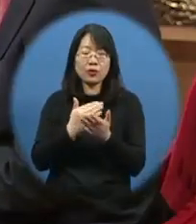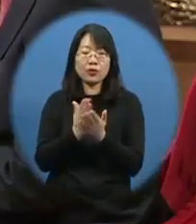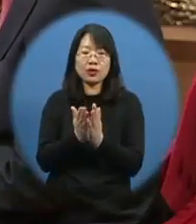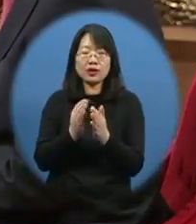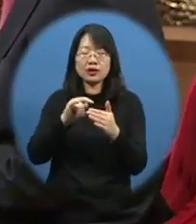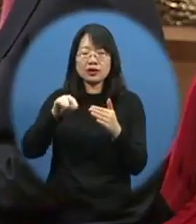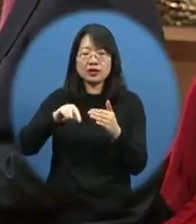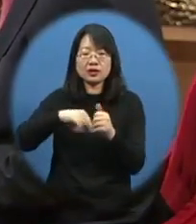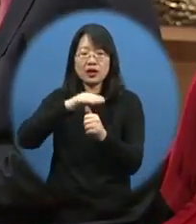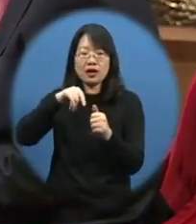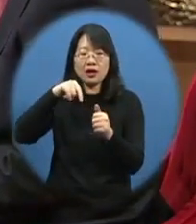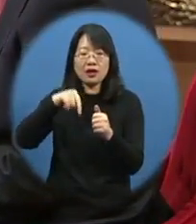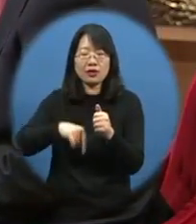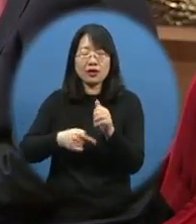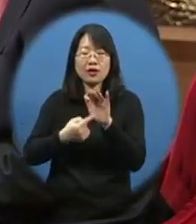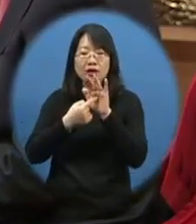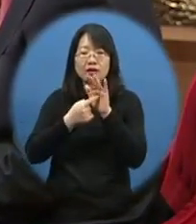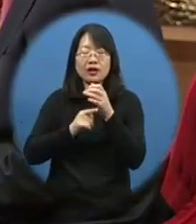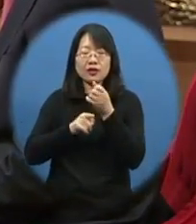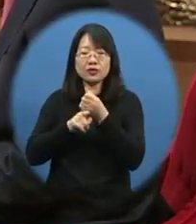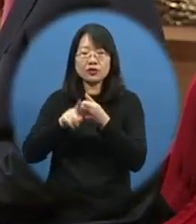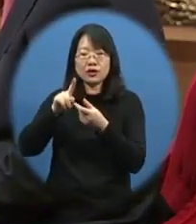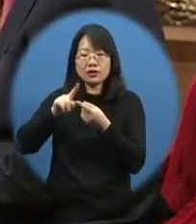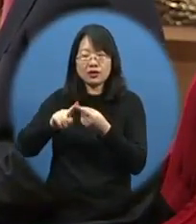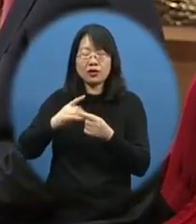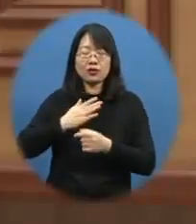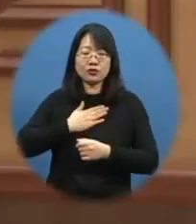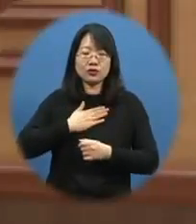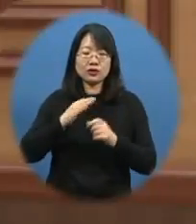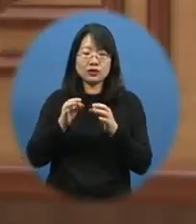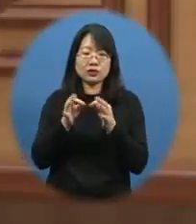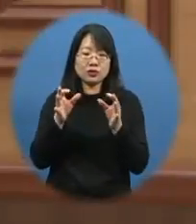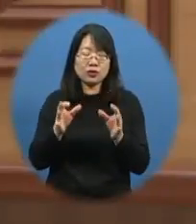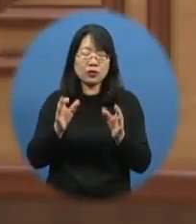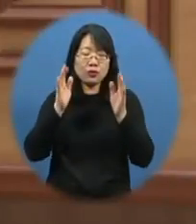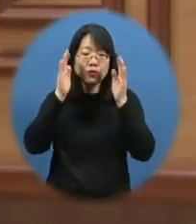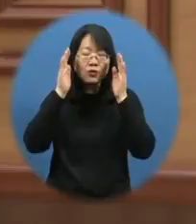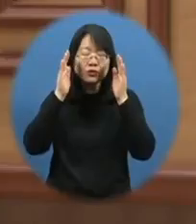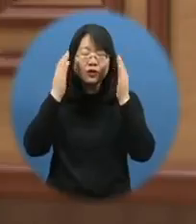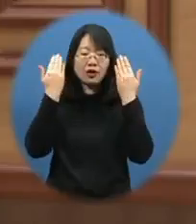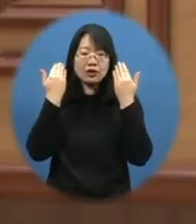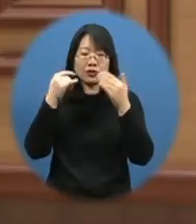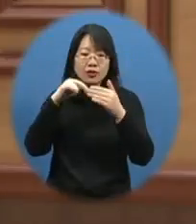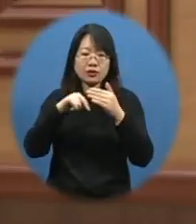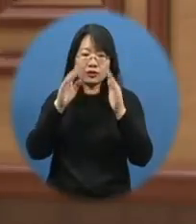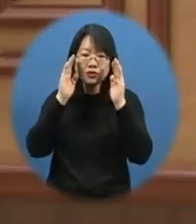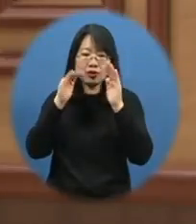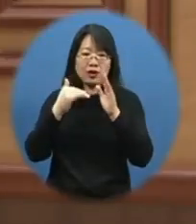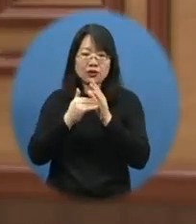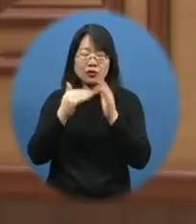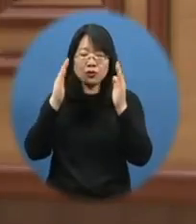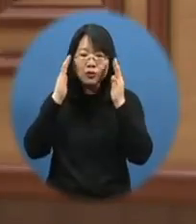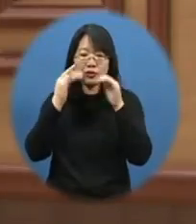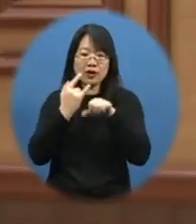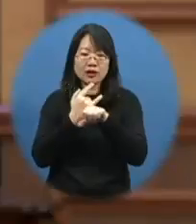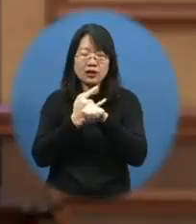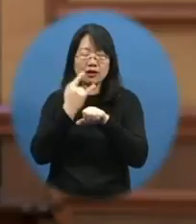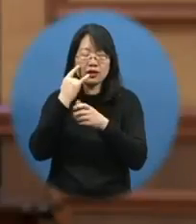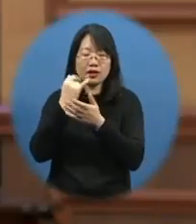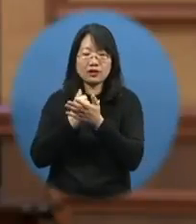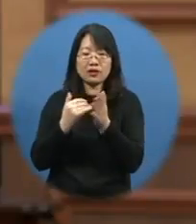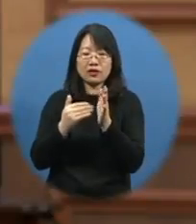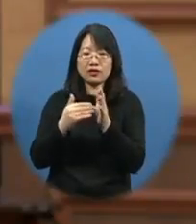가지 상황들이 왜 나타나는가. 예. 그럴 때 우리는 그동안에 공부 학교에서 가서 수업하고 공부한다고